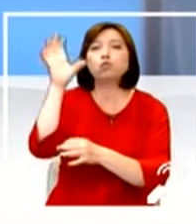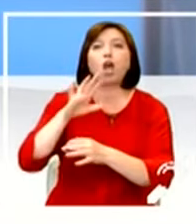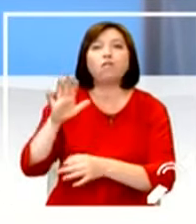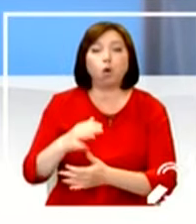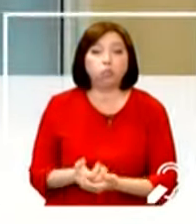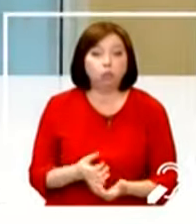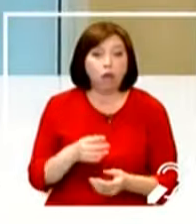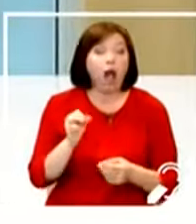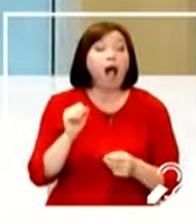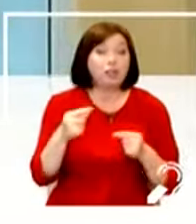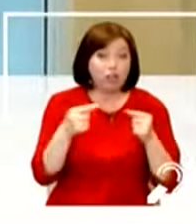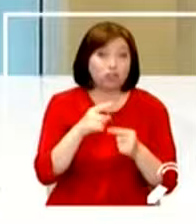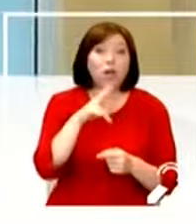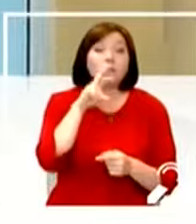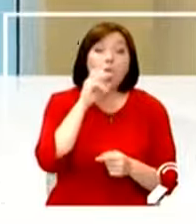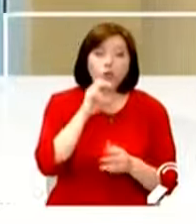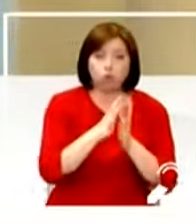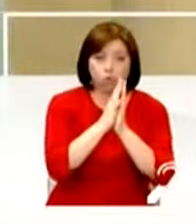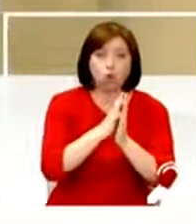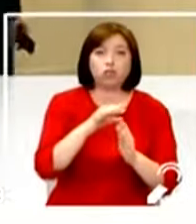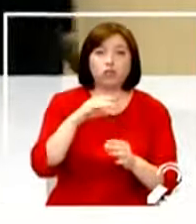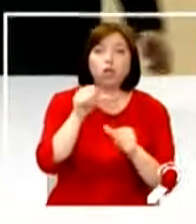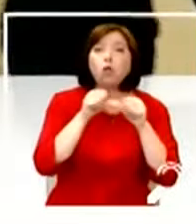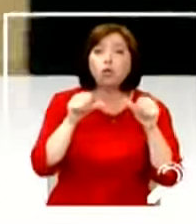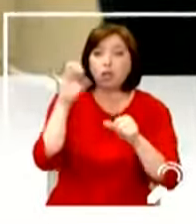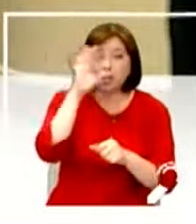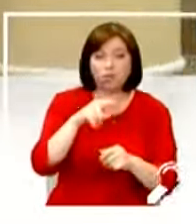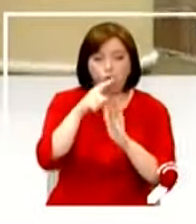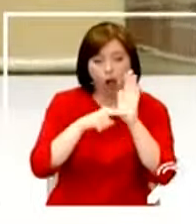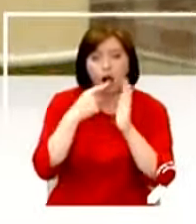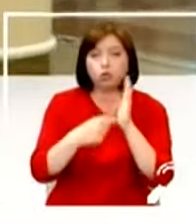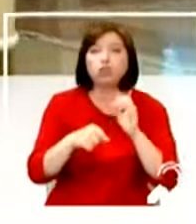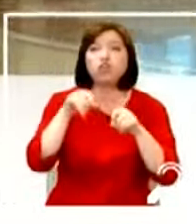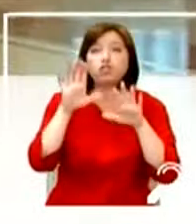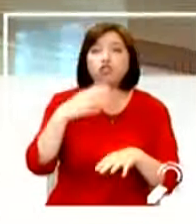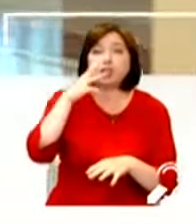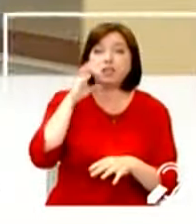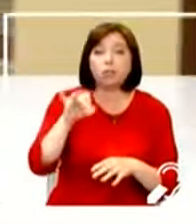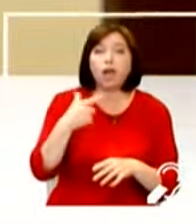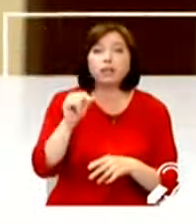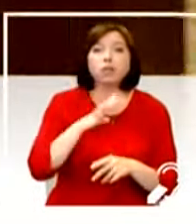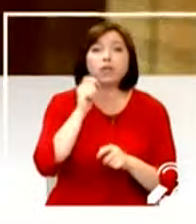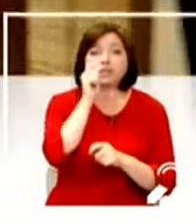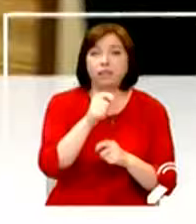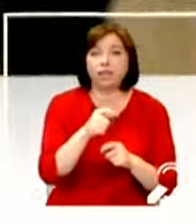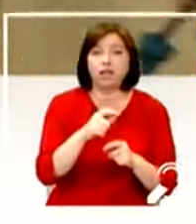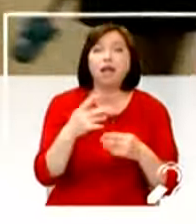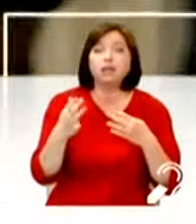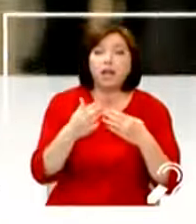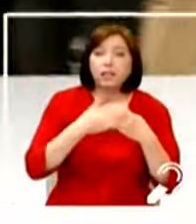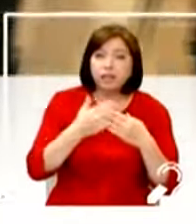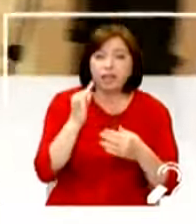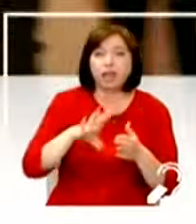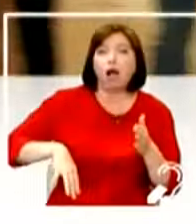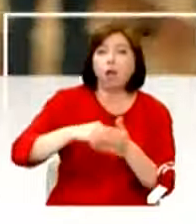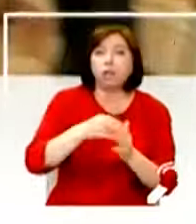Europene. Mai exact, Plahotniuc cere Consiliului anularea deciziei din 30 mai, prin care i-au fost impuse restricțiile, dar și